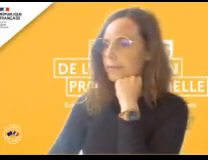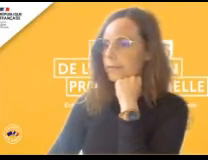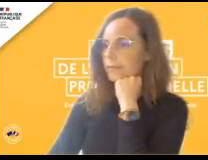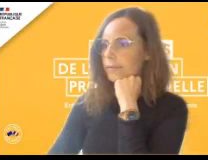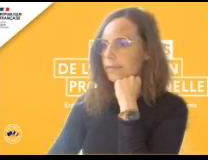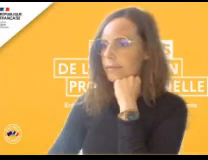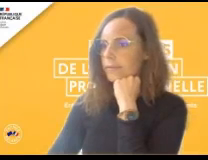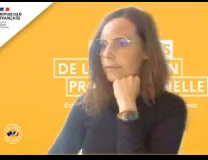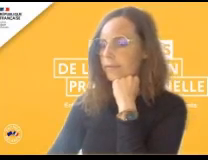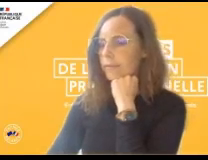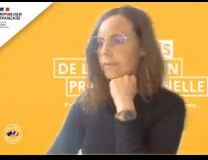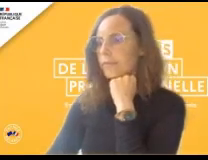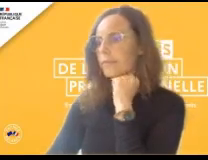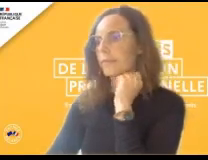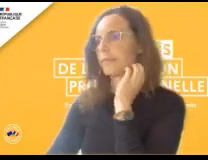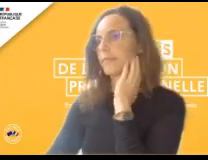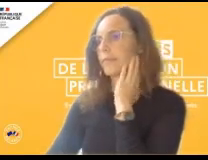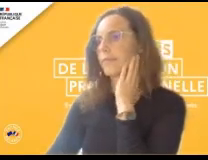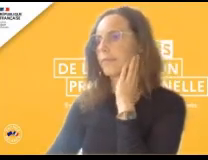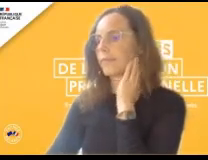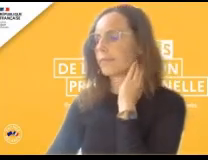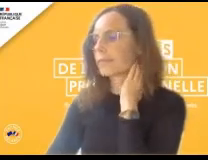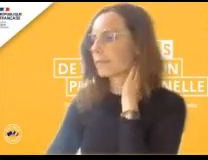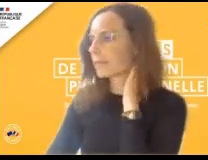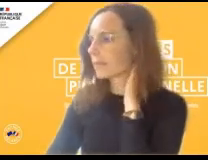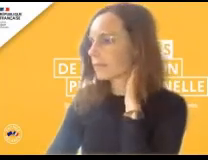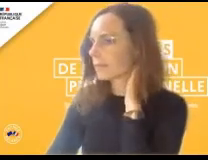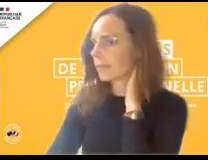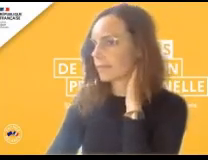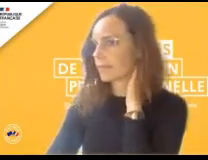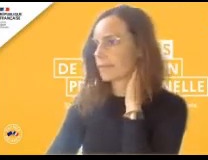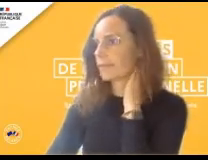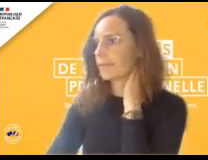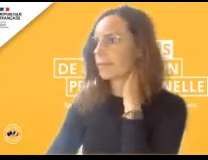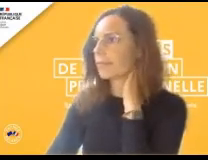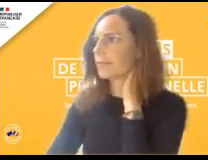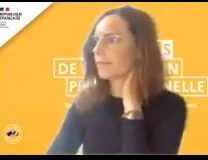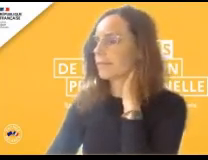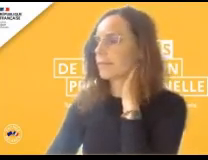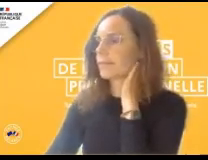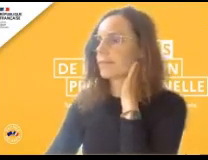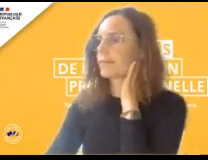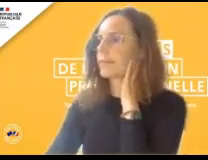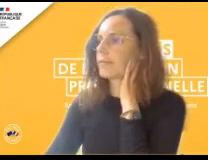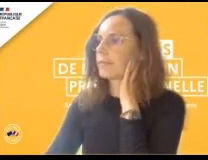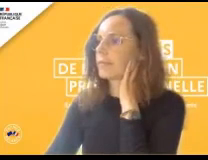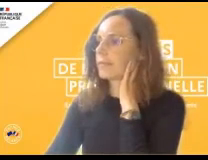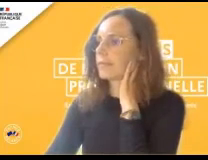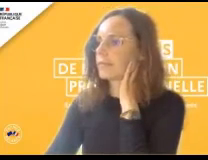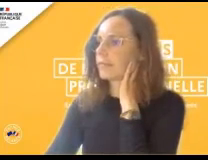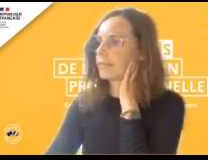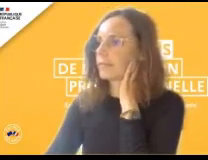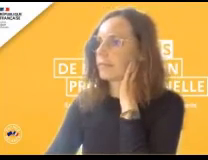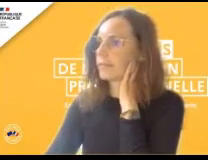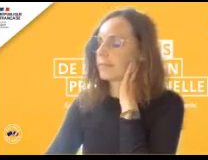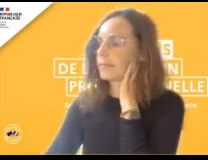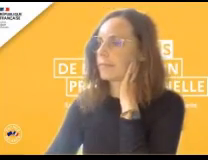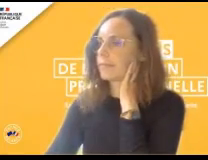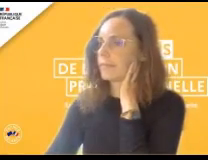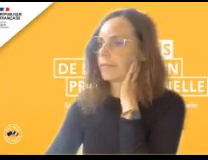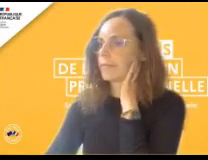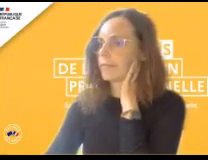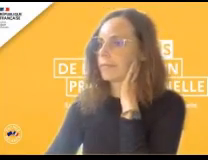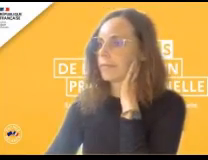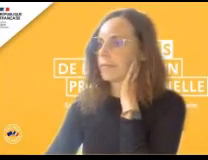très justement tout à l'heure, nous accompagnons aussi la mise en œuvre du projet. Comme Marie le soulignait, la durée des accompagnements